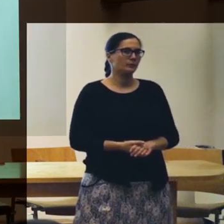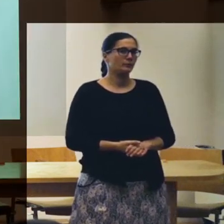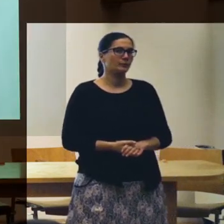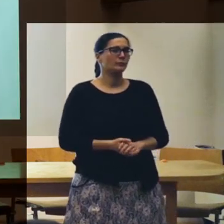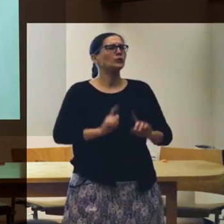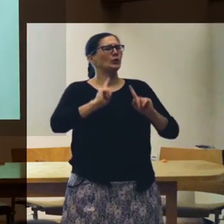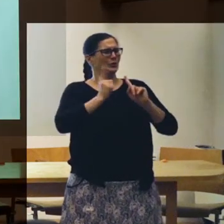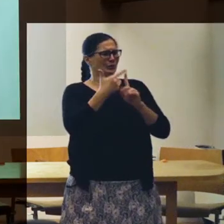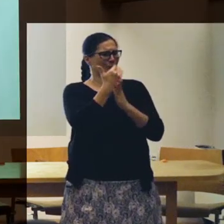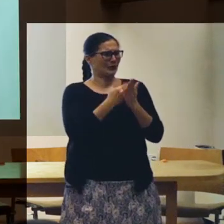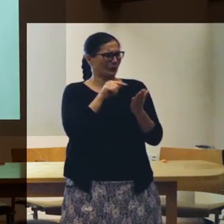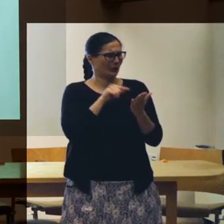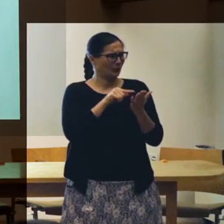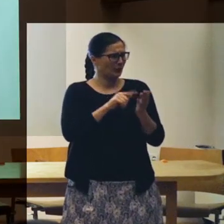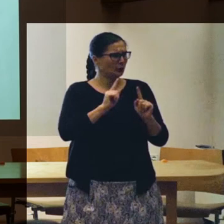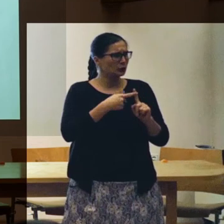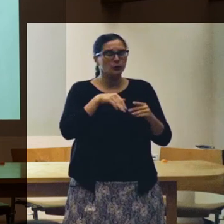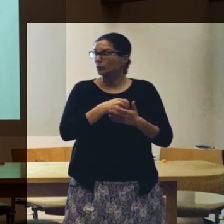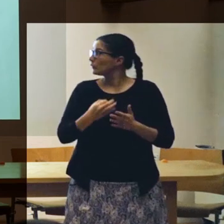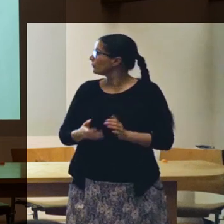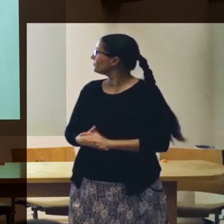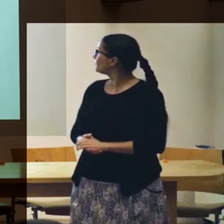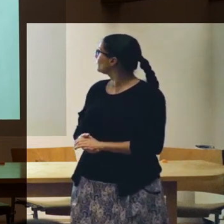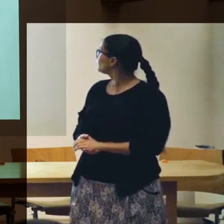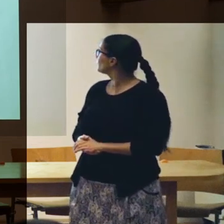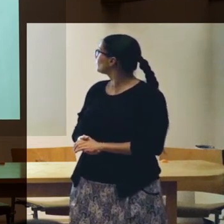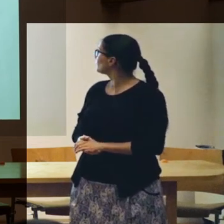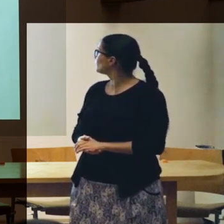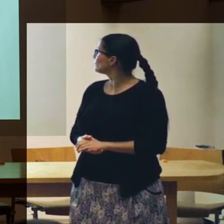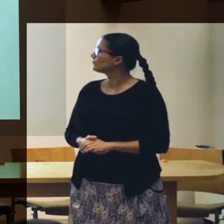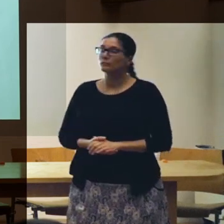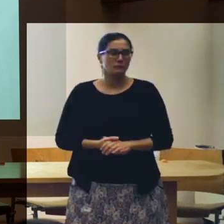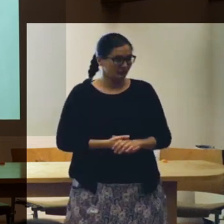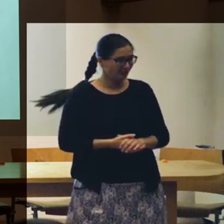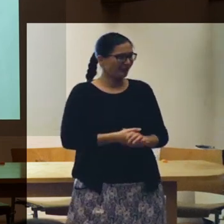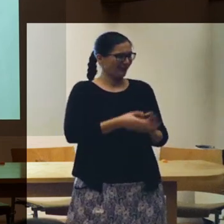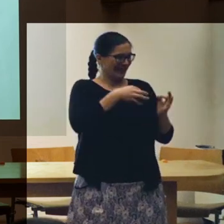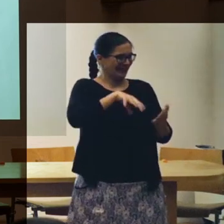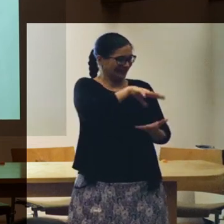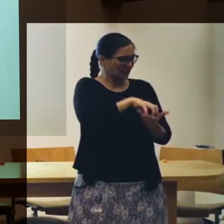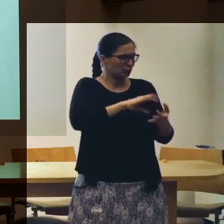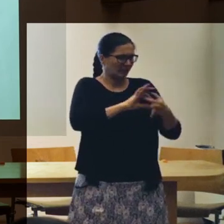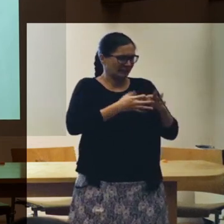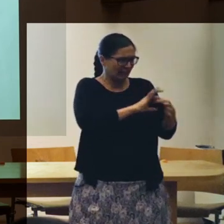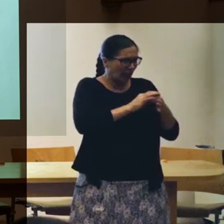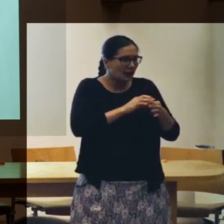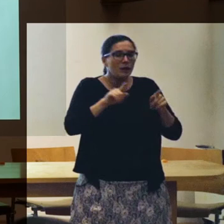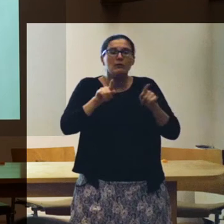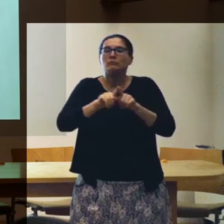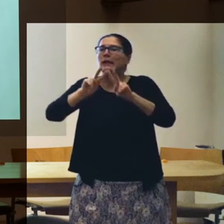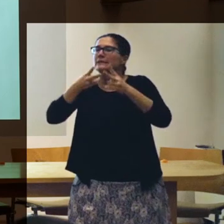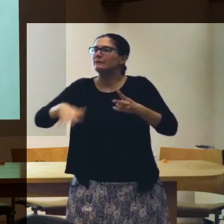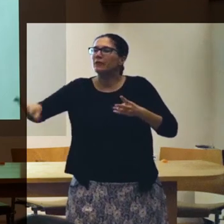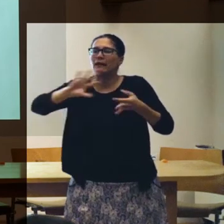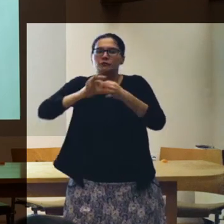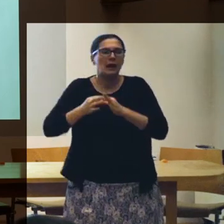Druhý princip je, že vztahy uvnitř umělecké instituce jsou stejně důležité jako vztahy se světem okolo.